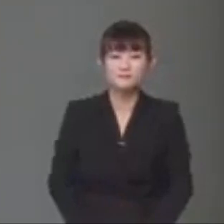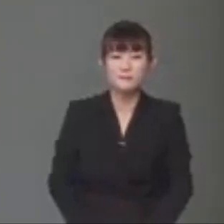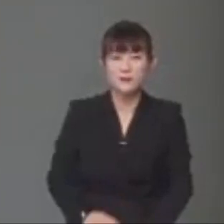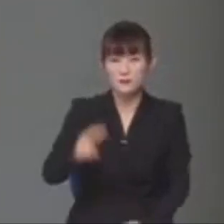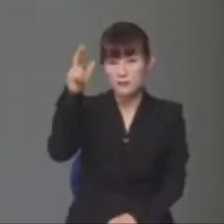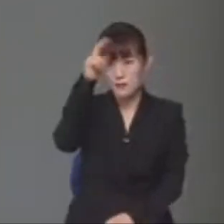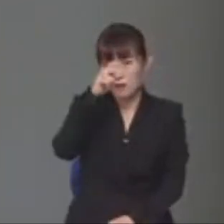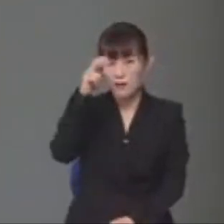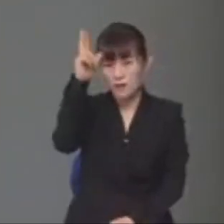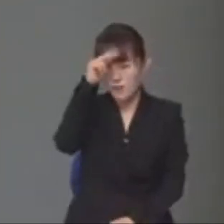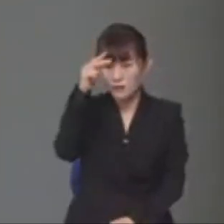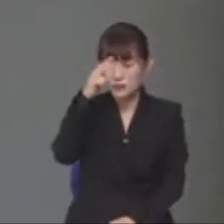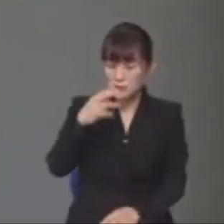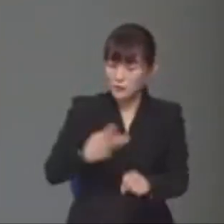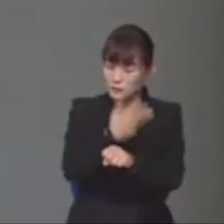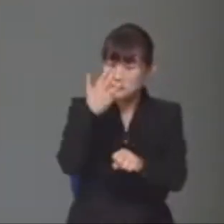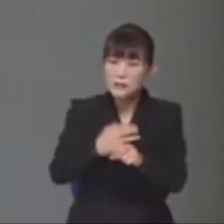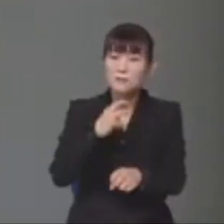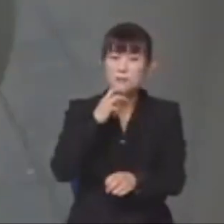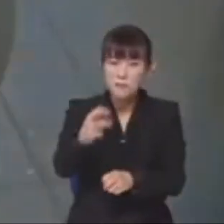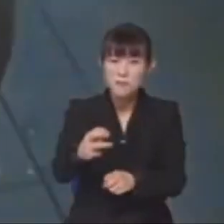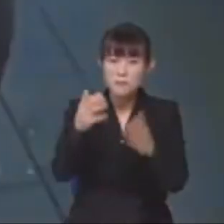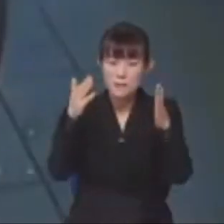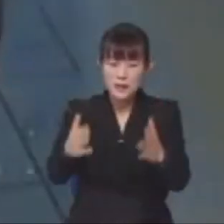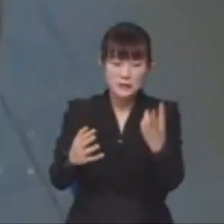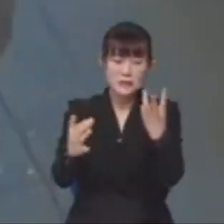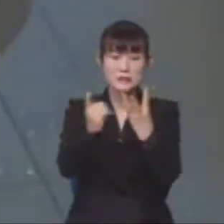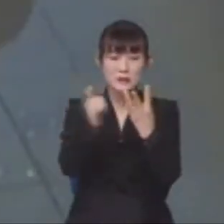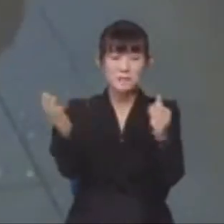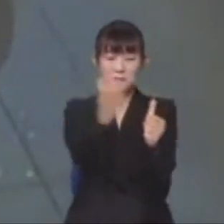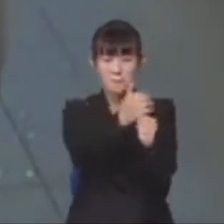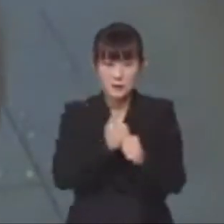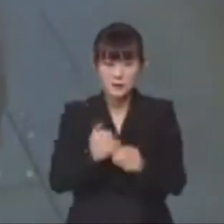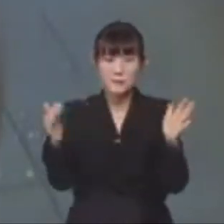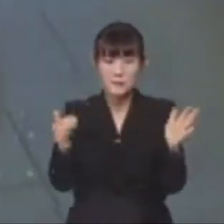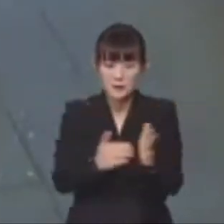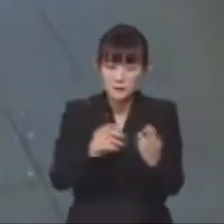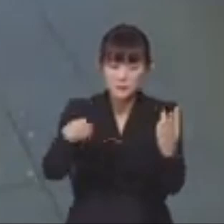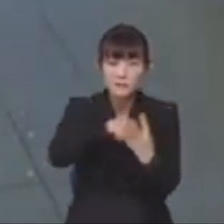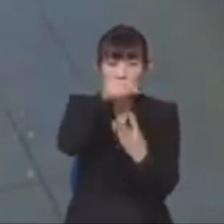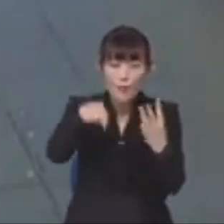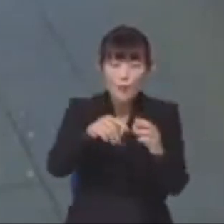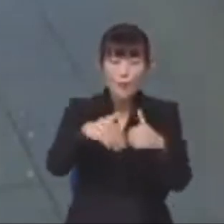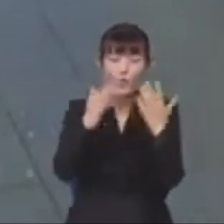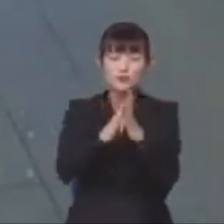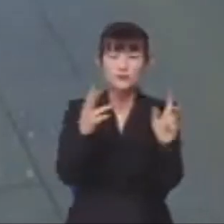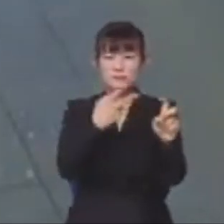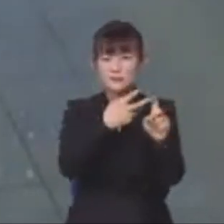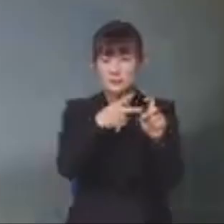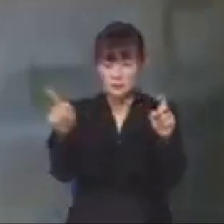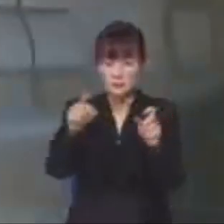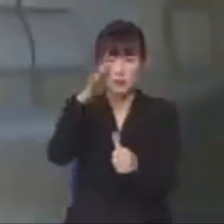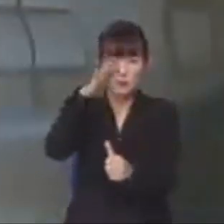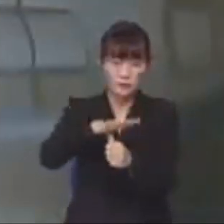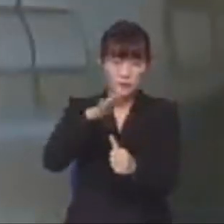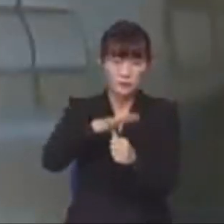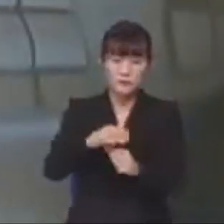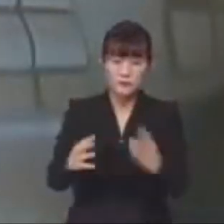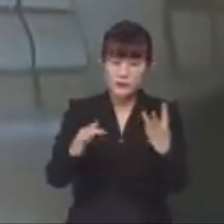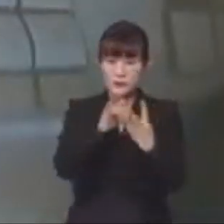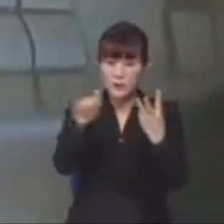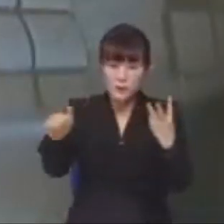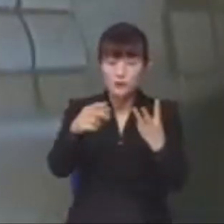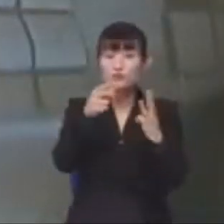추적이나선 경찰이 8시간 30여분 뒤 용의자 3명을 붙잡았는데 이들은 모두 10대 소년이었습니다 세